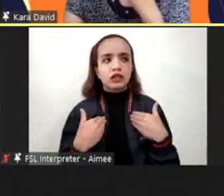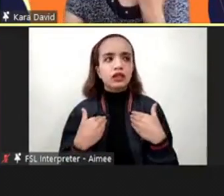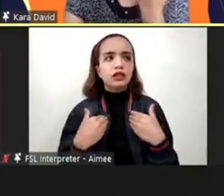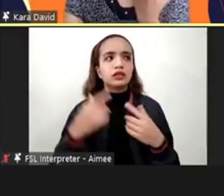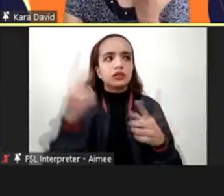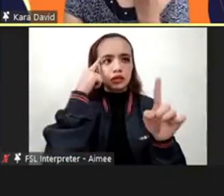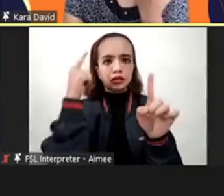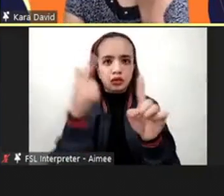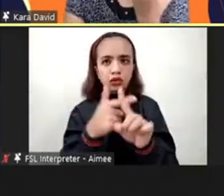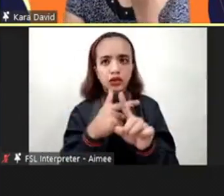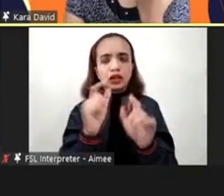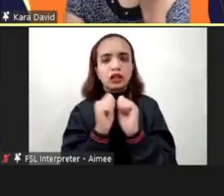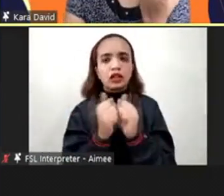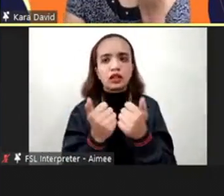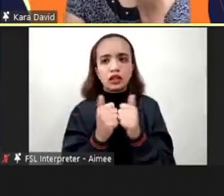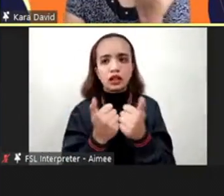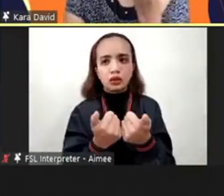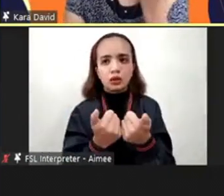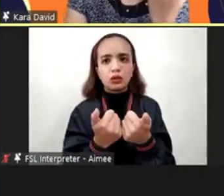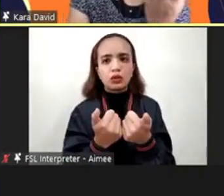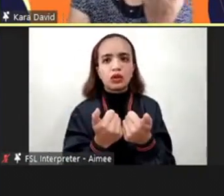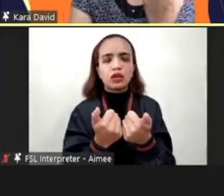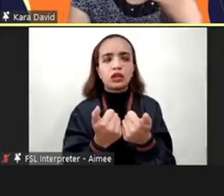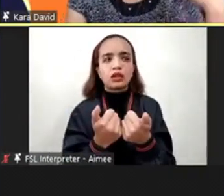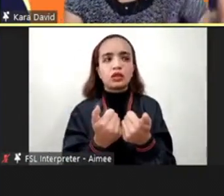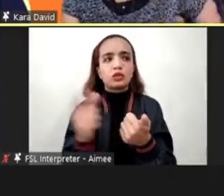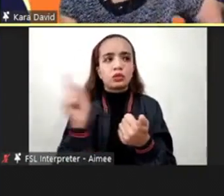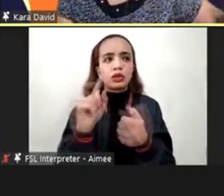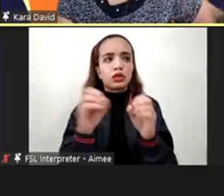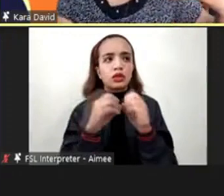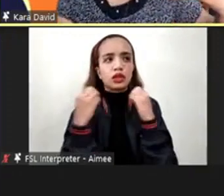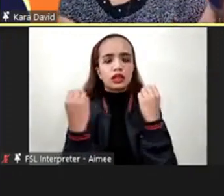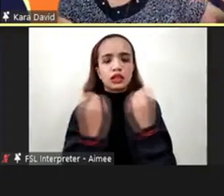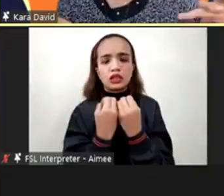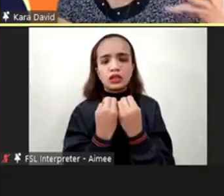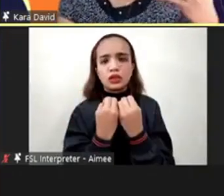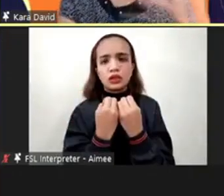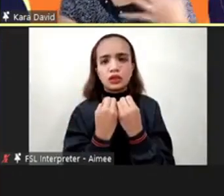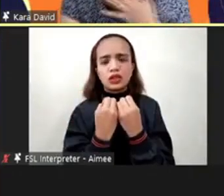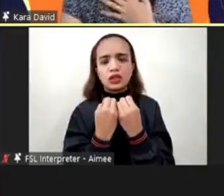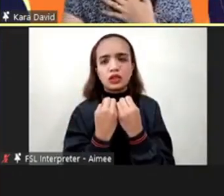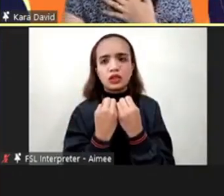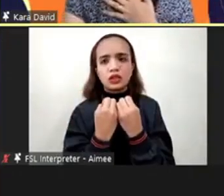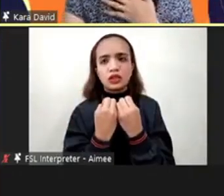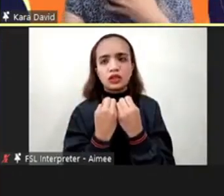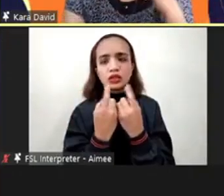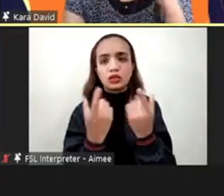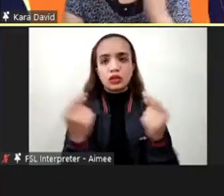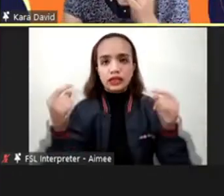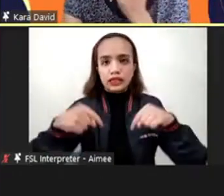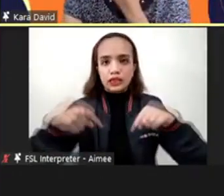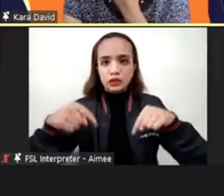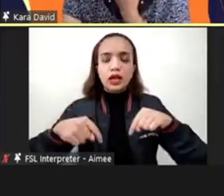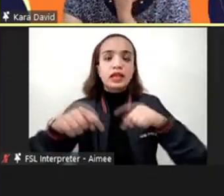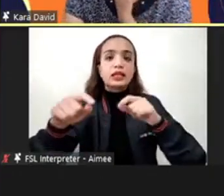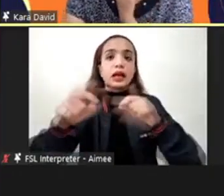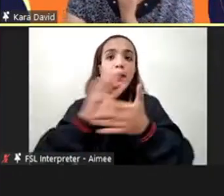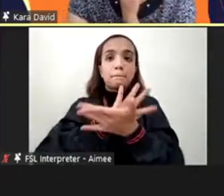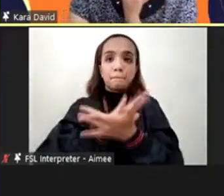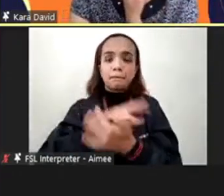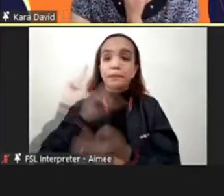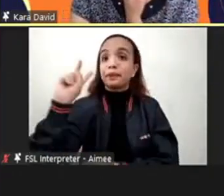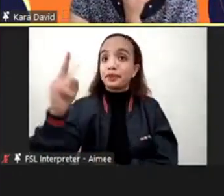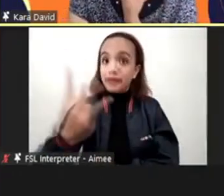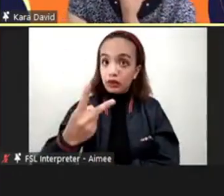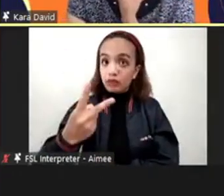ba? Paano nga ba tinutugunan ng mga organizations yung pag-cope dito sa pandemyang ito? Pangalawa, tatalakayin